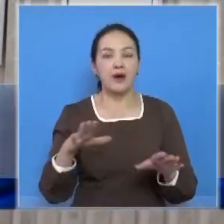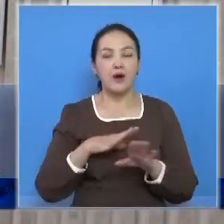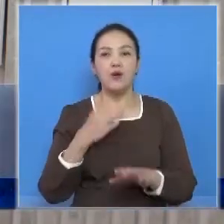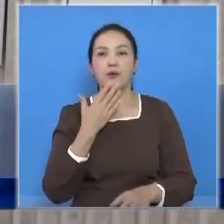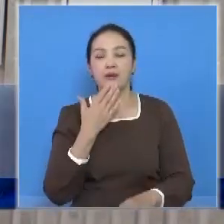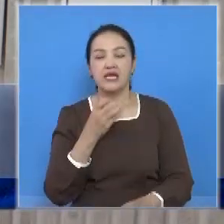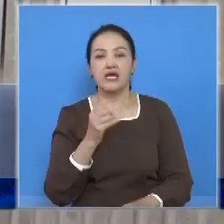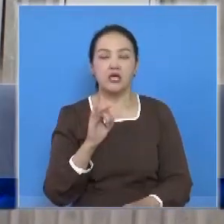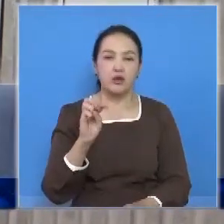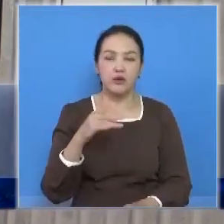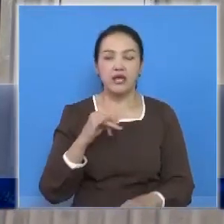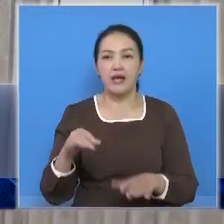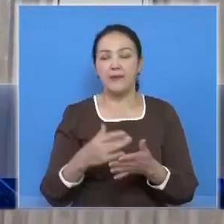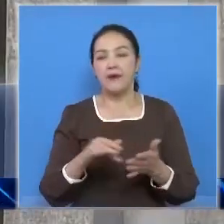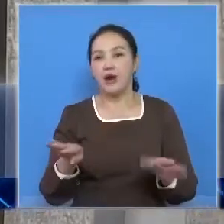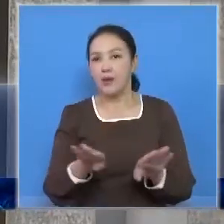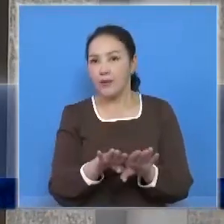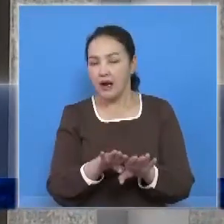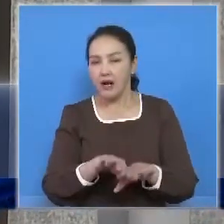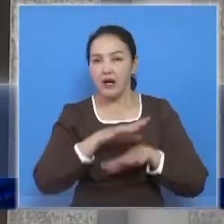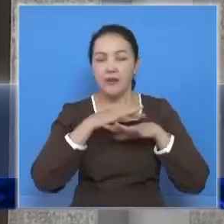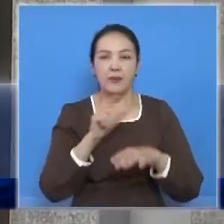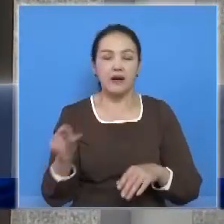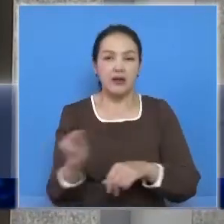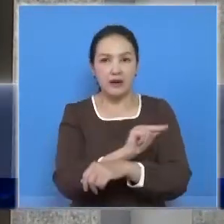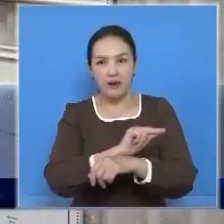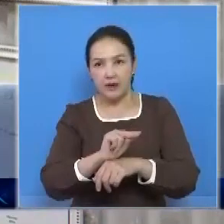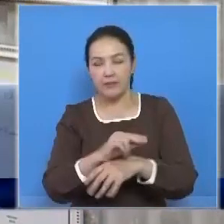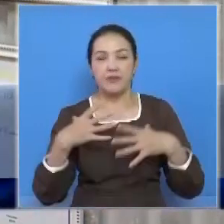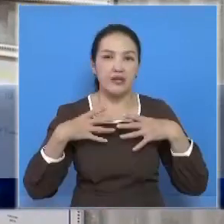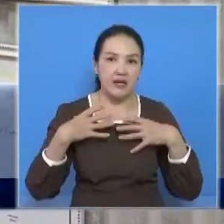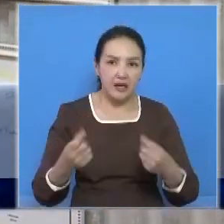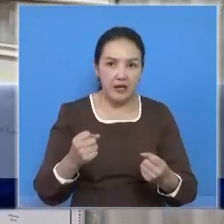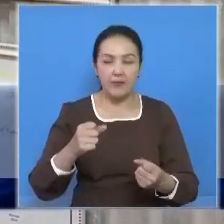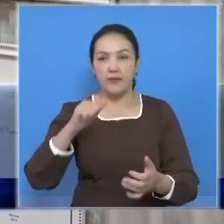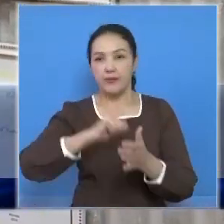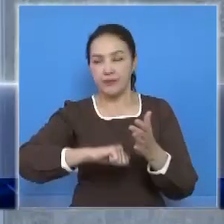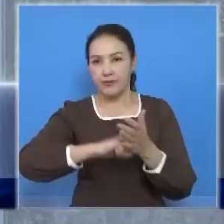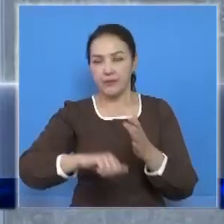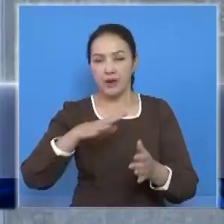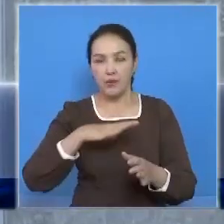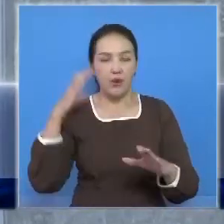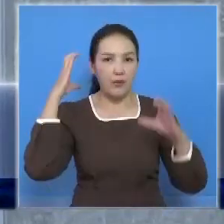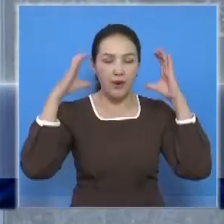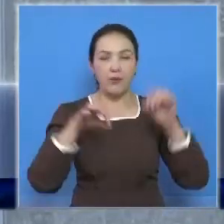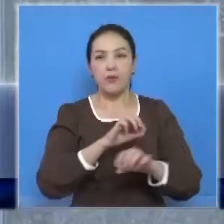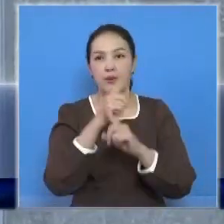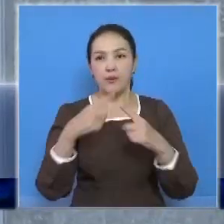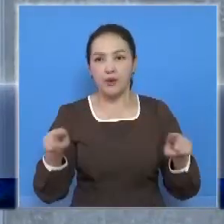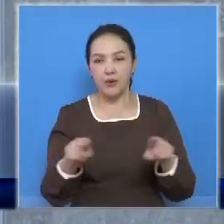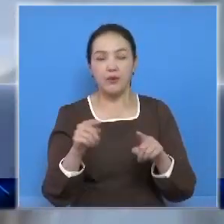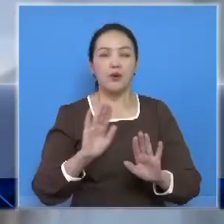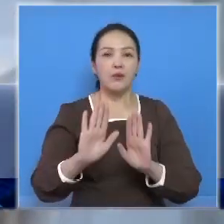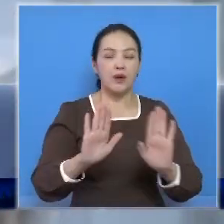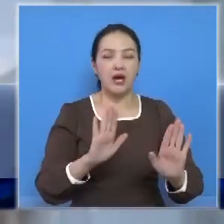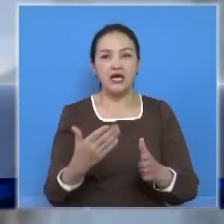Ұлттық нейрохирургия орталығының негізін қалады. Талай адамның еміне шипа тауып, аяққа тұруына сеп болды. Университет музейінде жасақталған